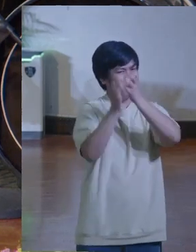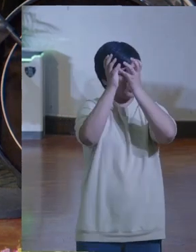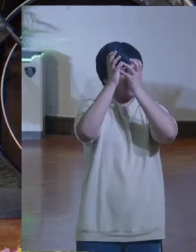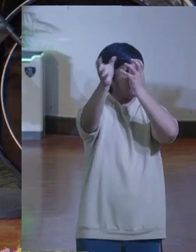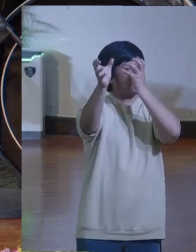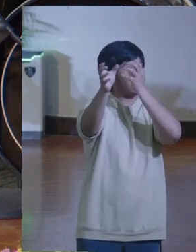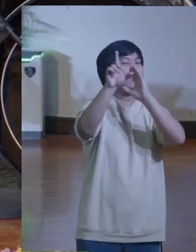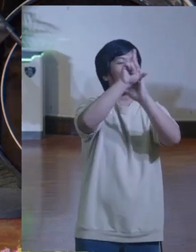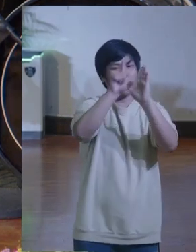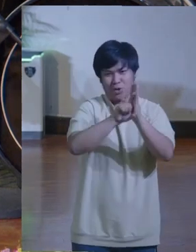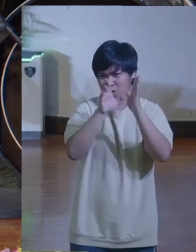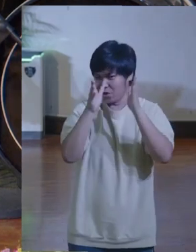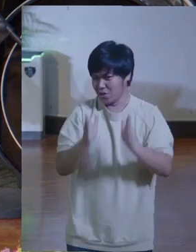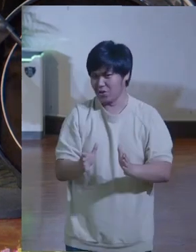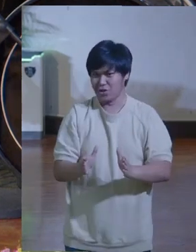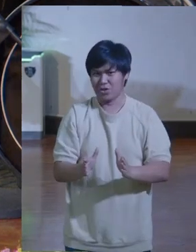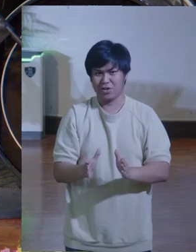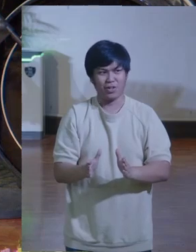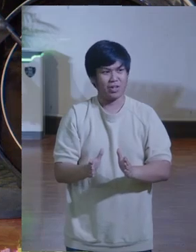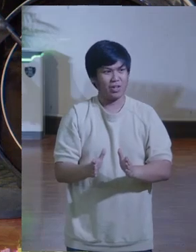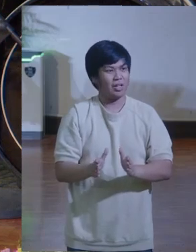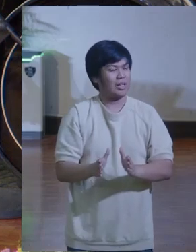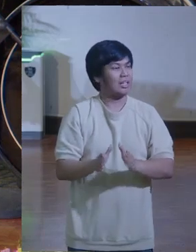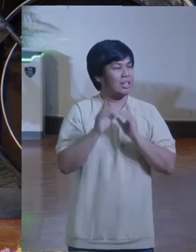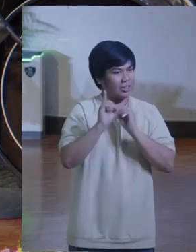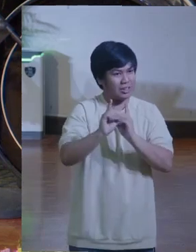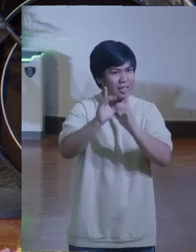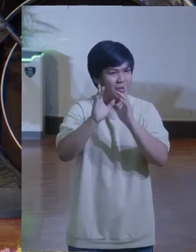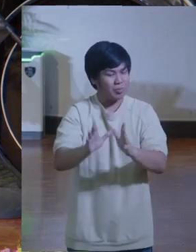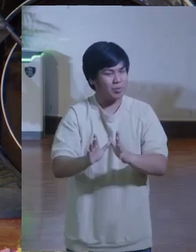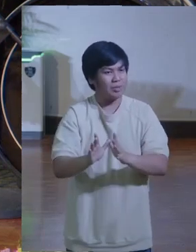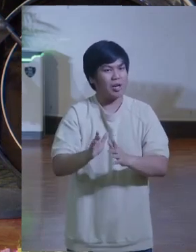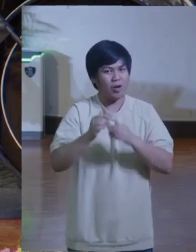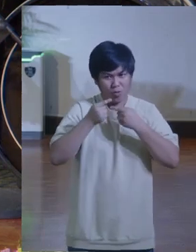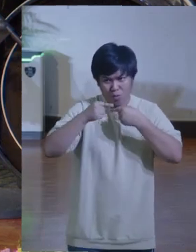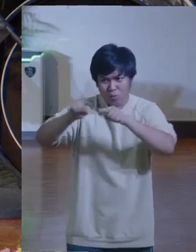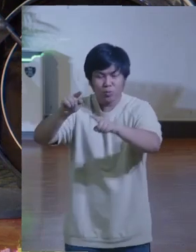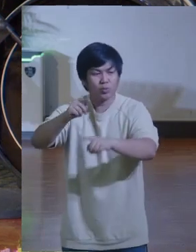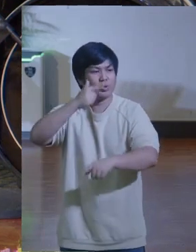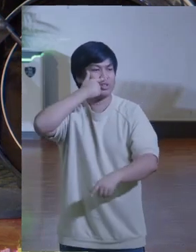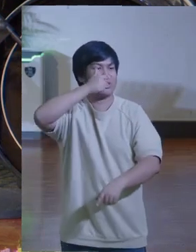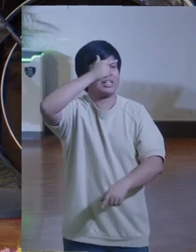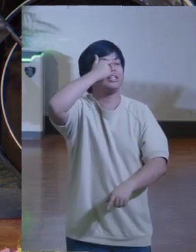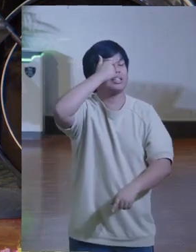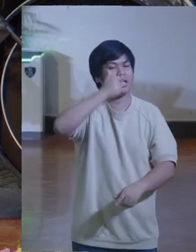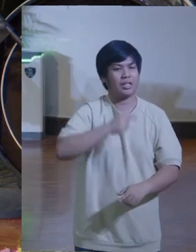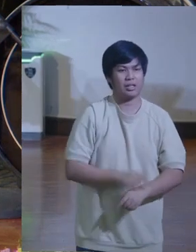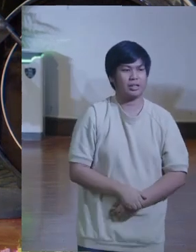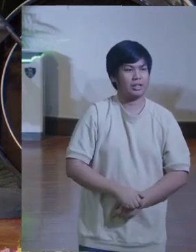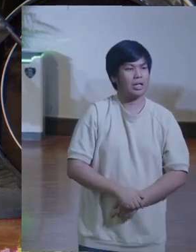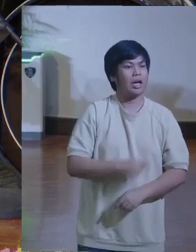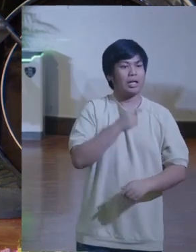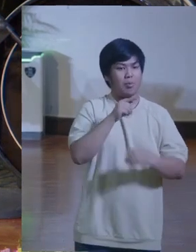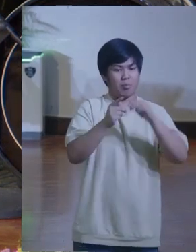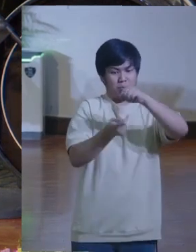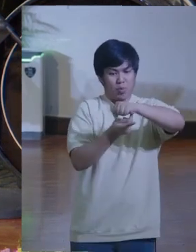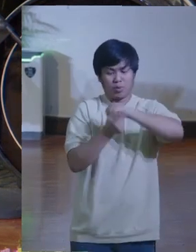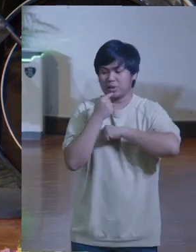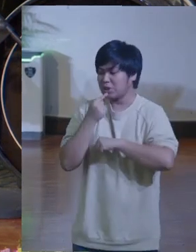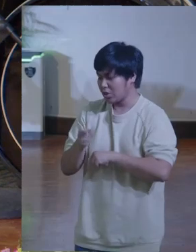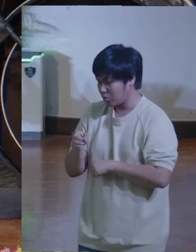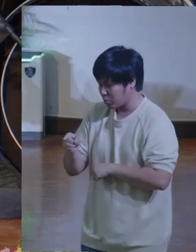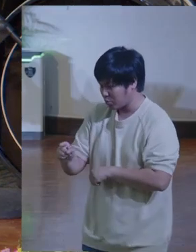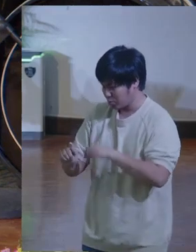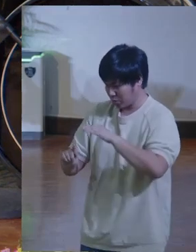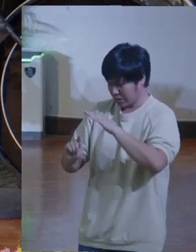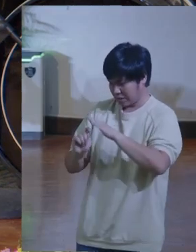si Paul, ang apostle to the Gentiles. No? Ang wika niya sa kanyang disciple na si Timothy, doon sa kanyang